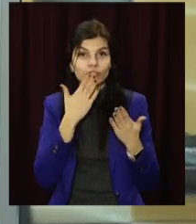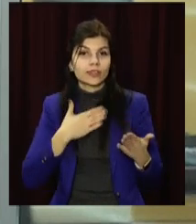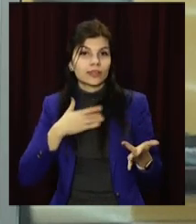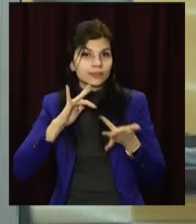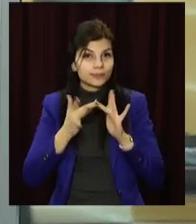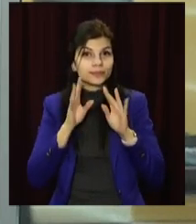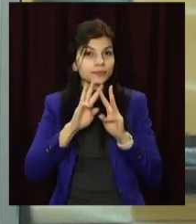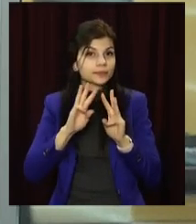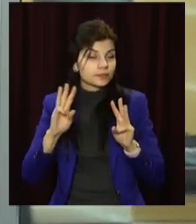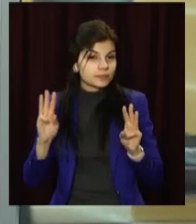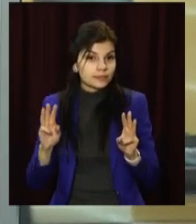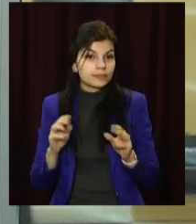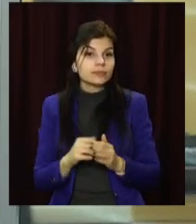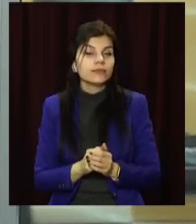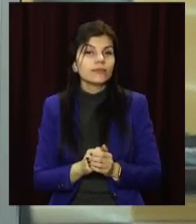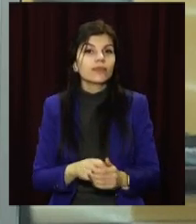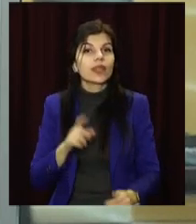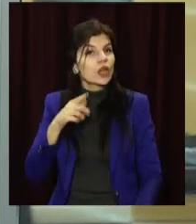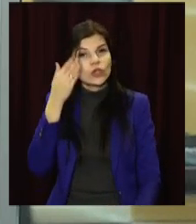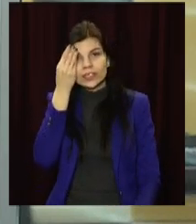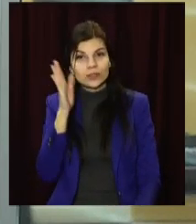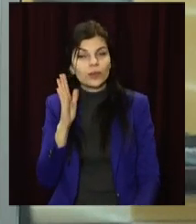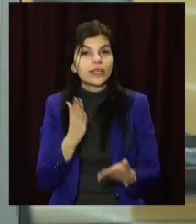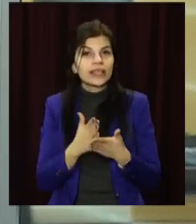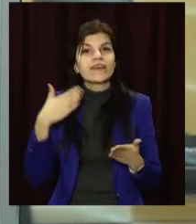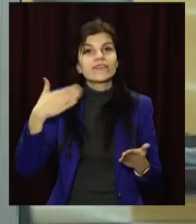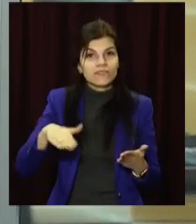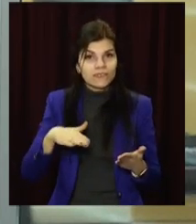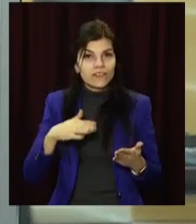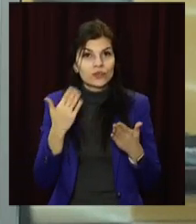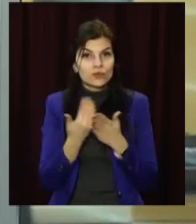сайті opentv.media. Не забувайте про сюжети в